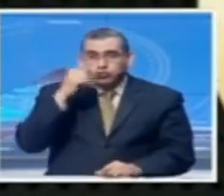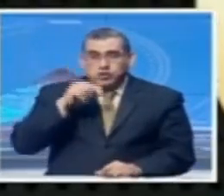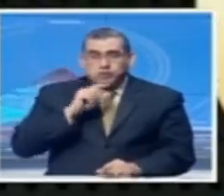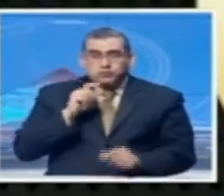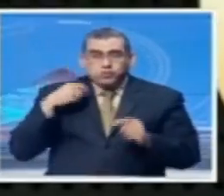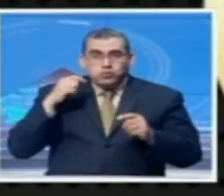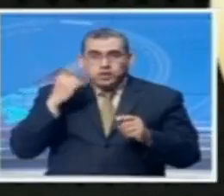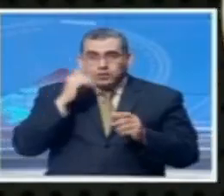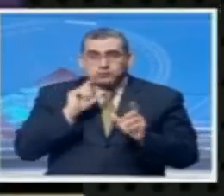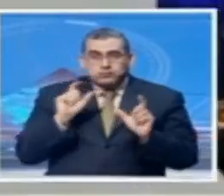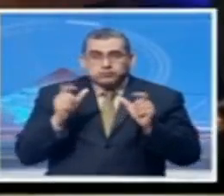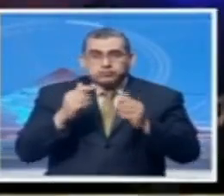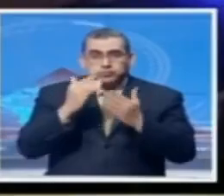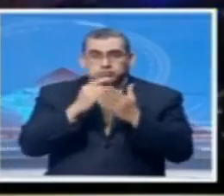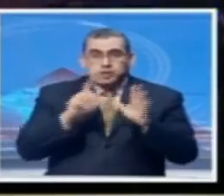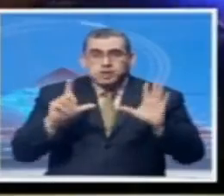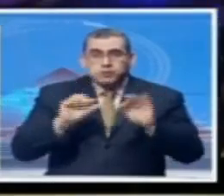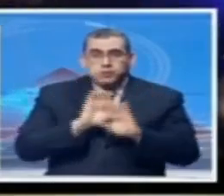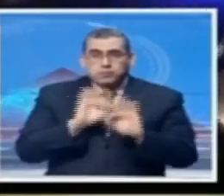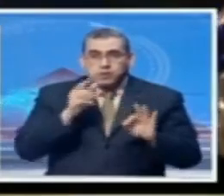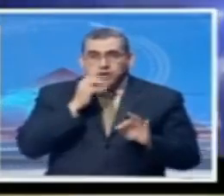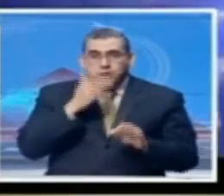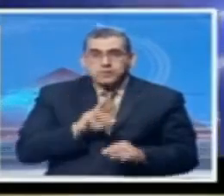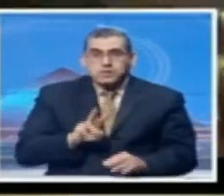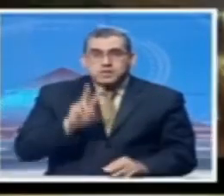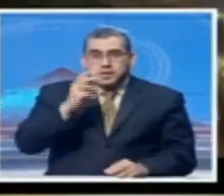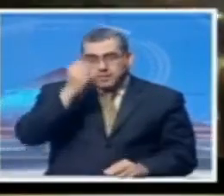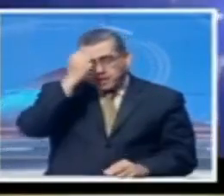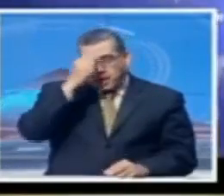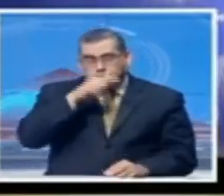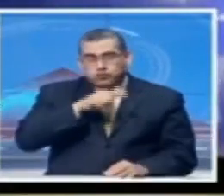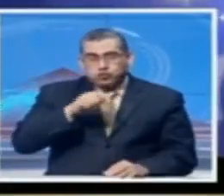وزارة الداخلية خلال أسبوع